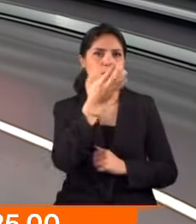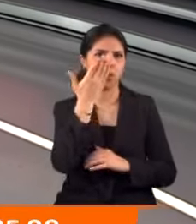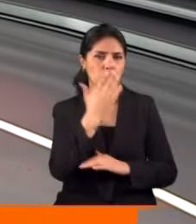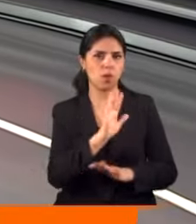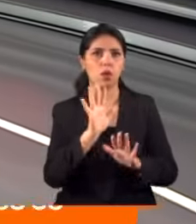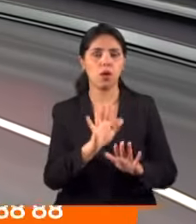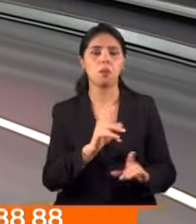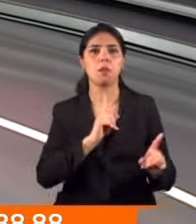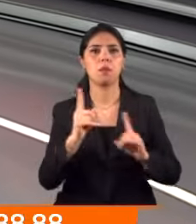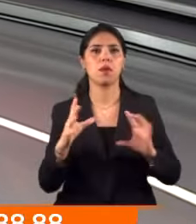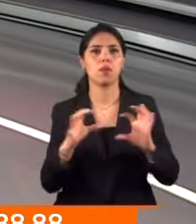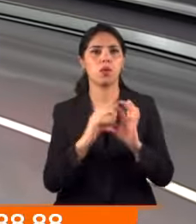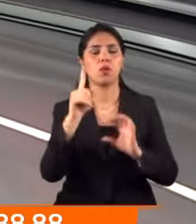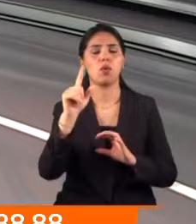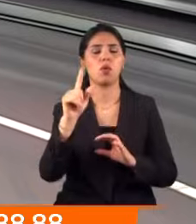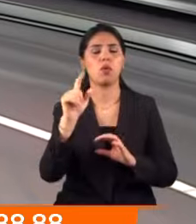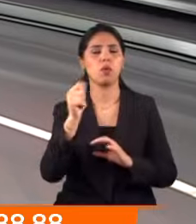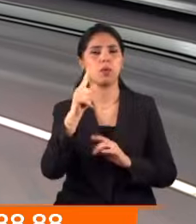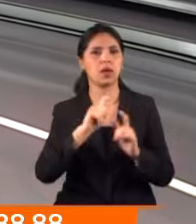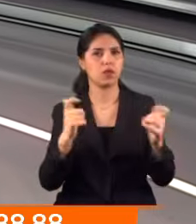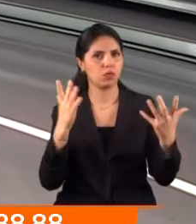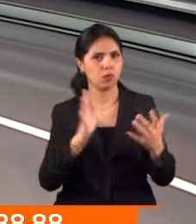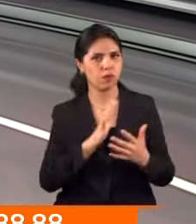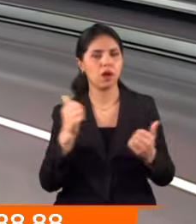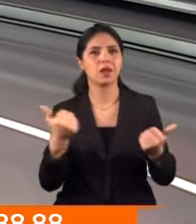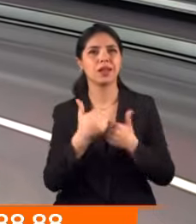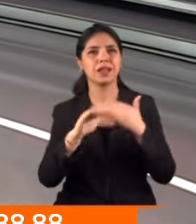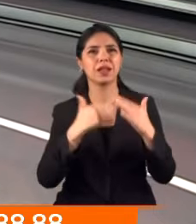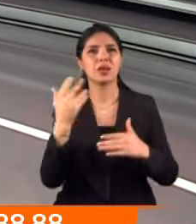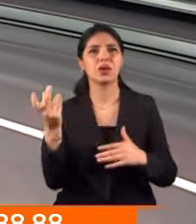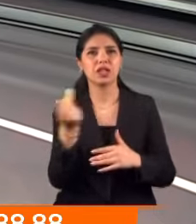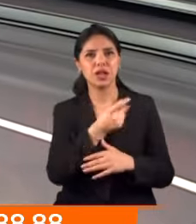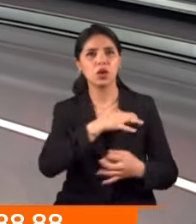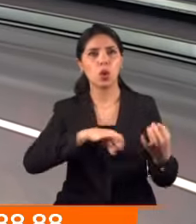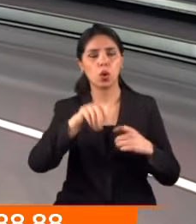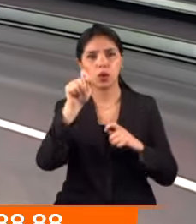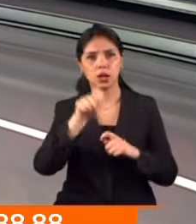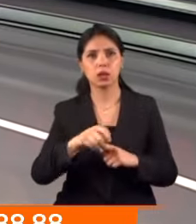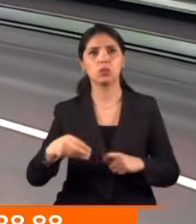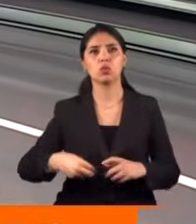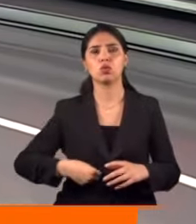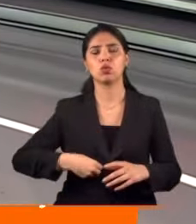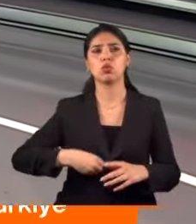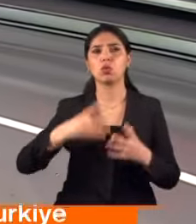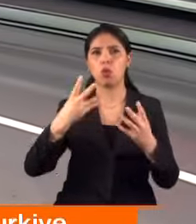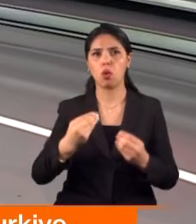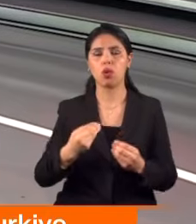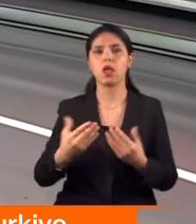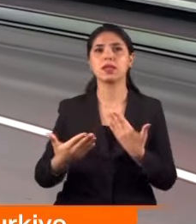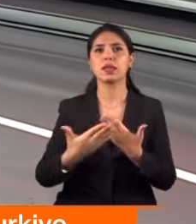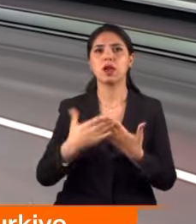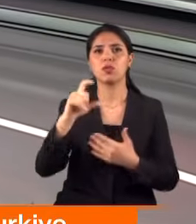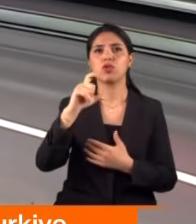ama davaya dair önemli bir gelişme var. Kaza sonrası kaçışın organize edilmesinde suçlu bulunan asistan Ceren